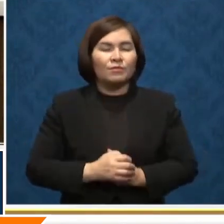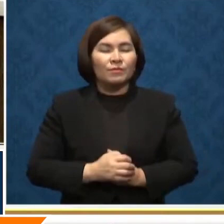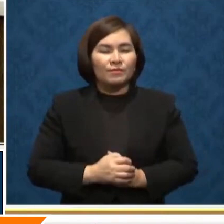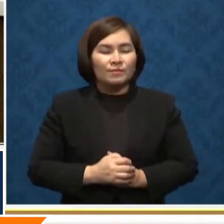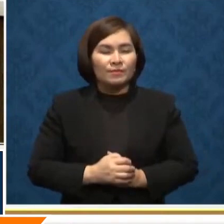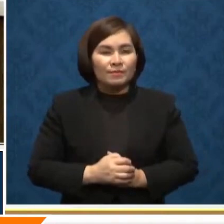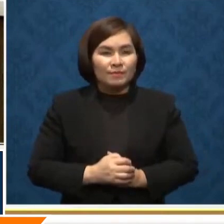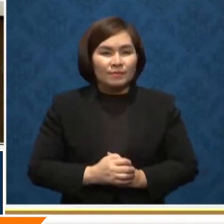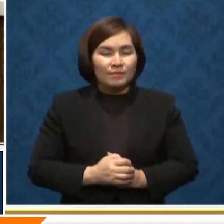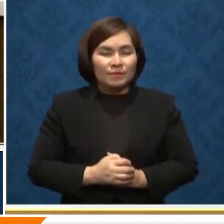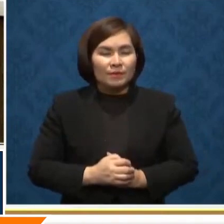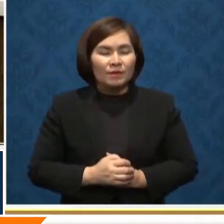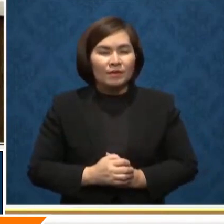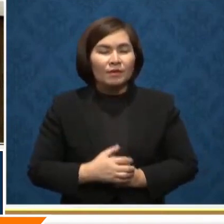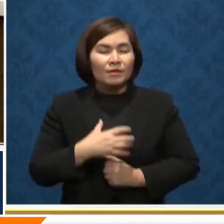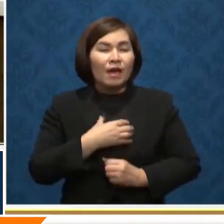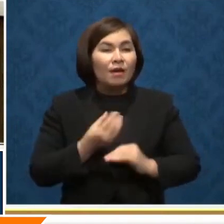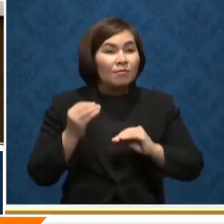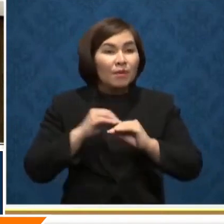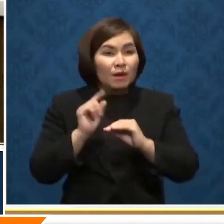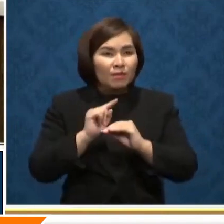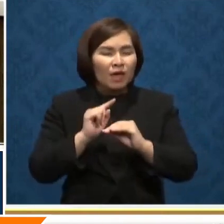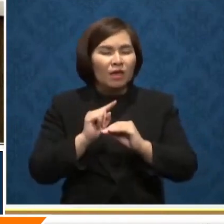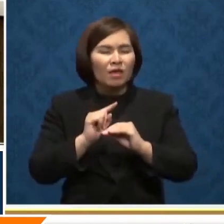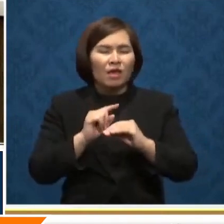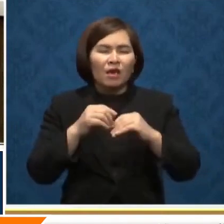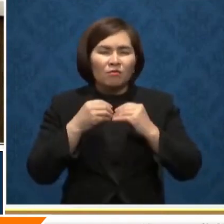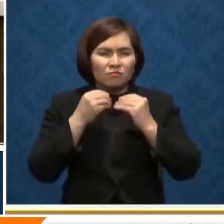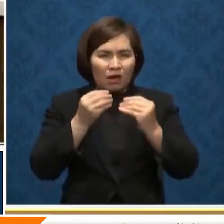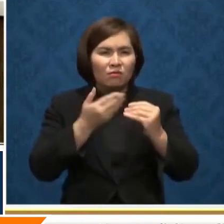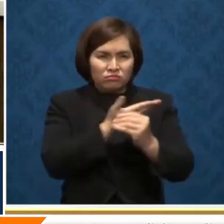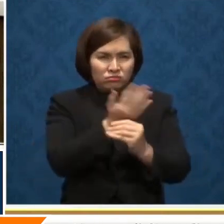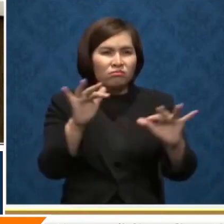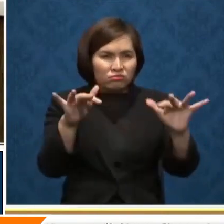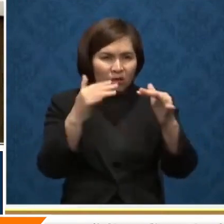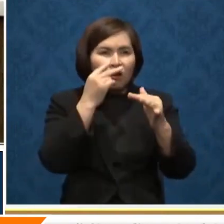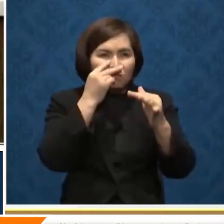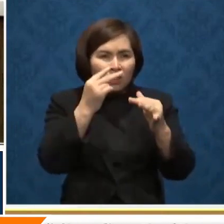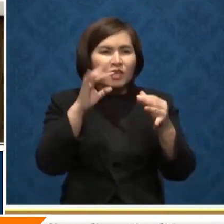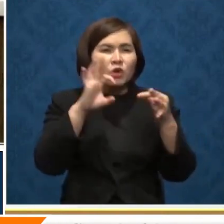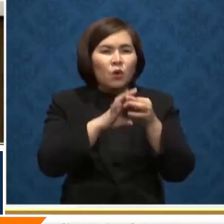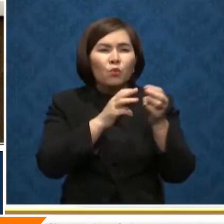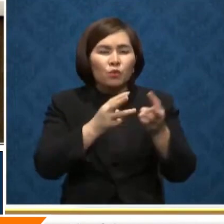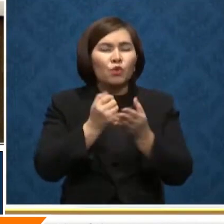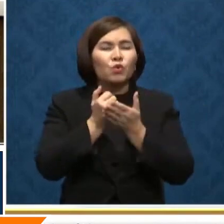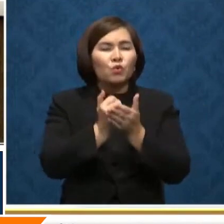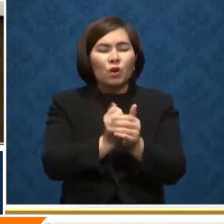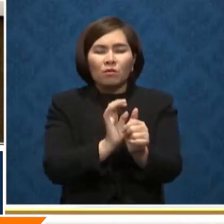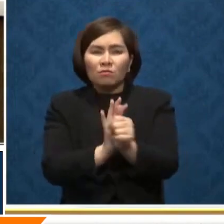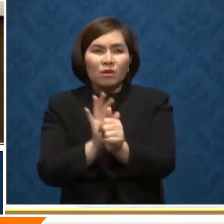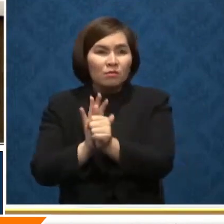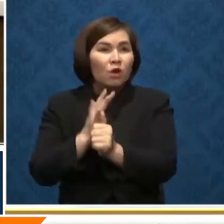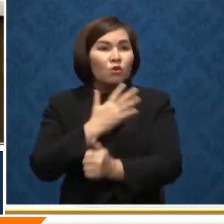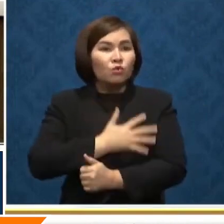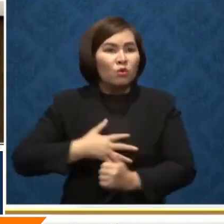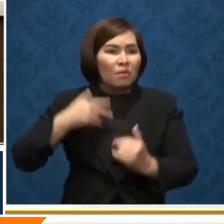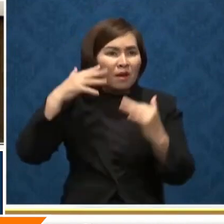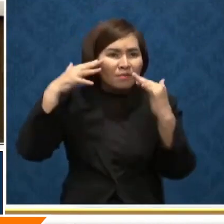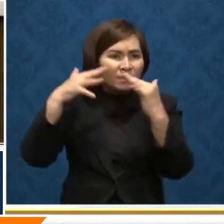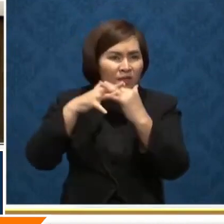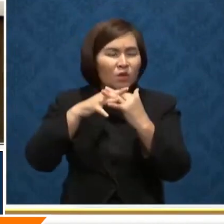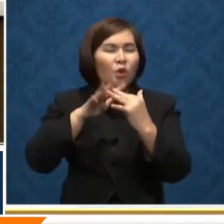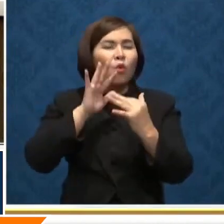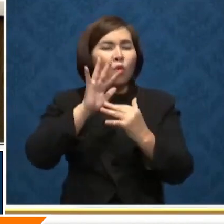านี้เป็นพลังที่ยิ่งใหญ่ในการส่งเสียงและเป็นกระบอกเสียงในเรื่องของการเยียวยาเรื่องของสุขภาพจิตของคน